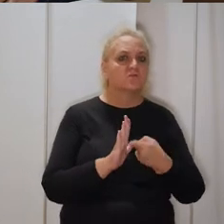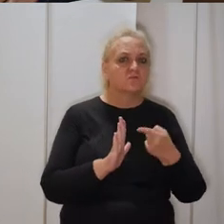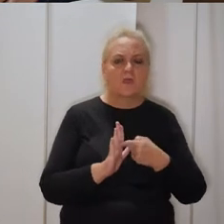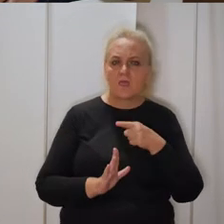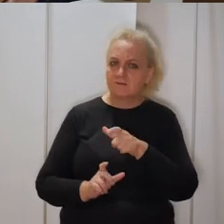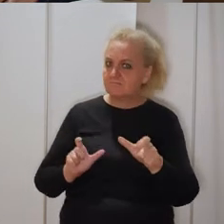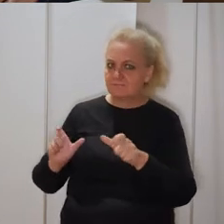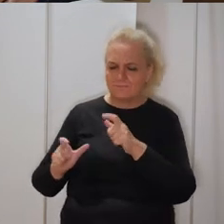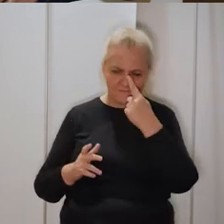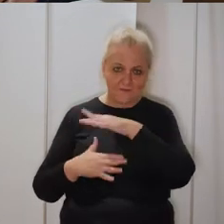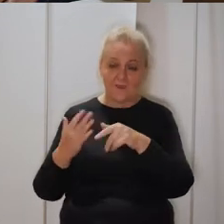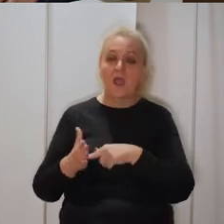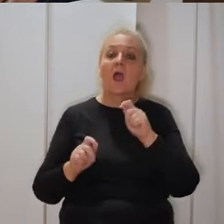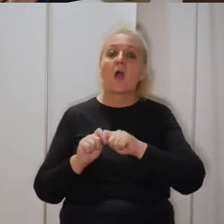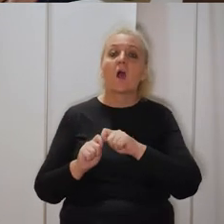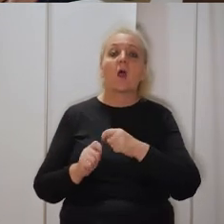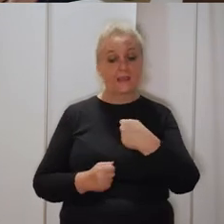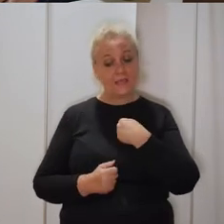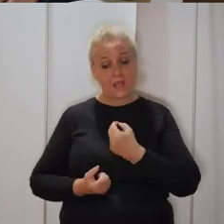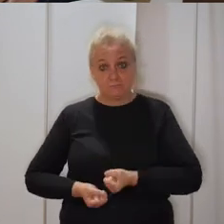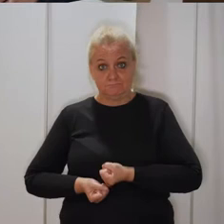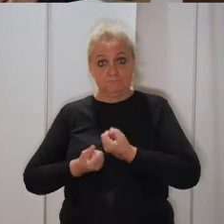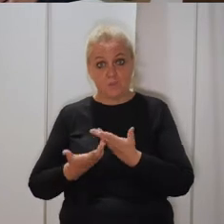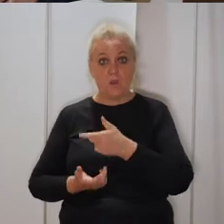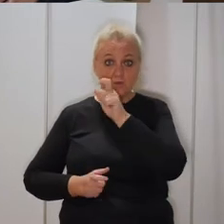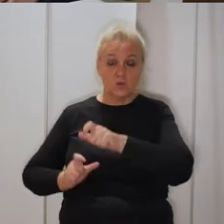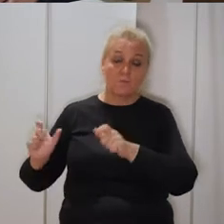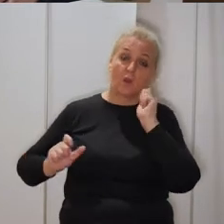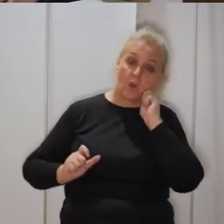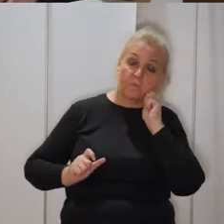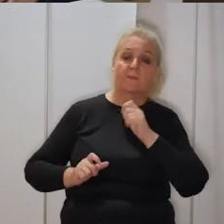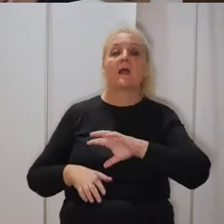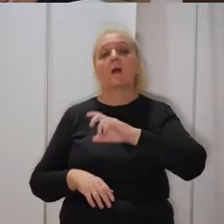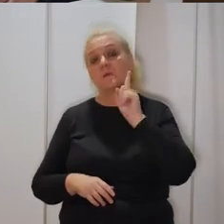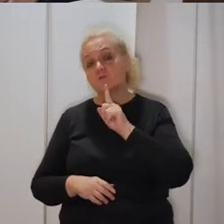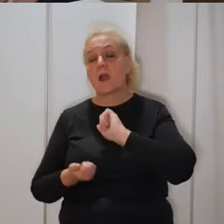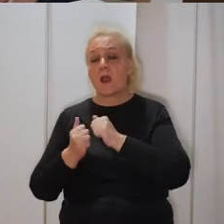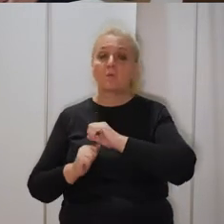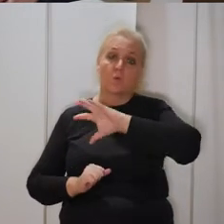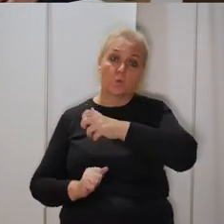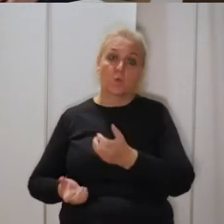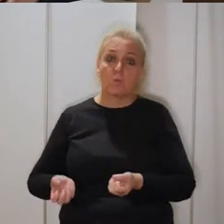chaosem, ale kontrolowanym przez twórcę albo twórczynię, albo przez grupę twórców,